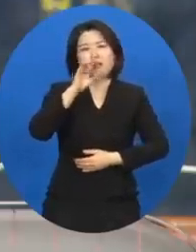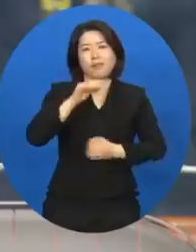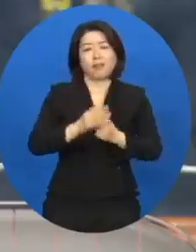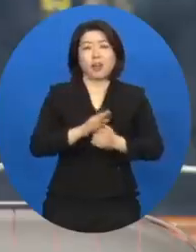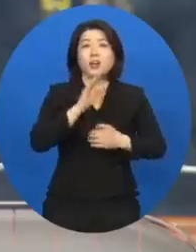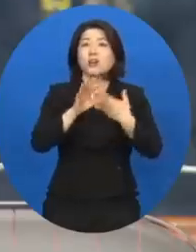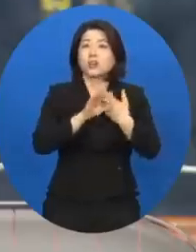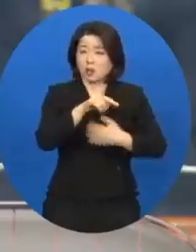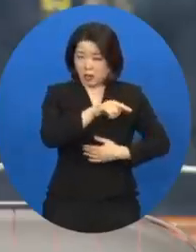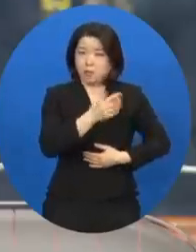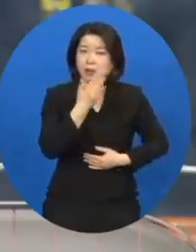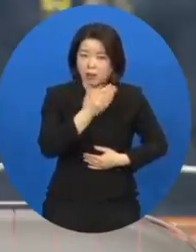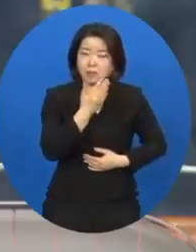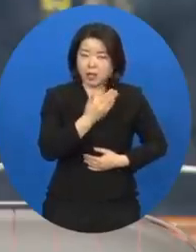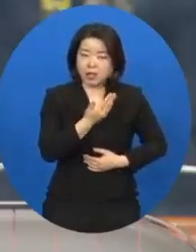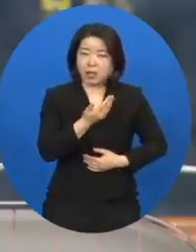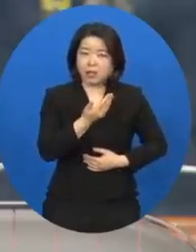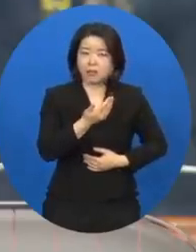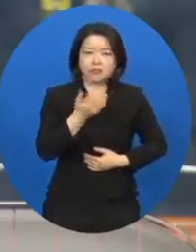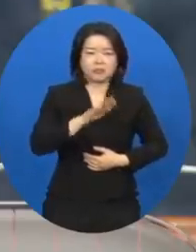했을 겁니다. 그런데